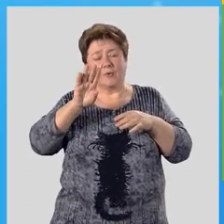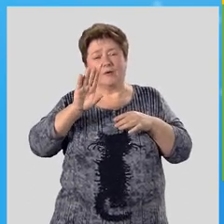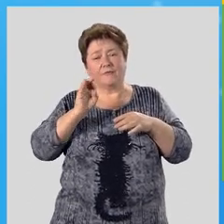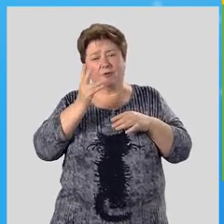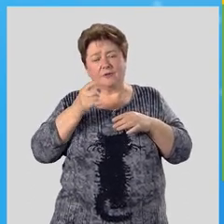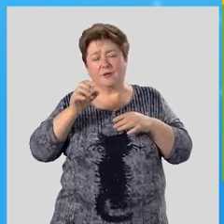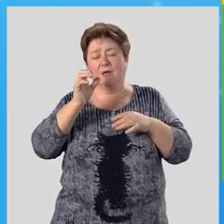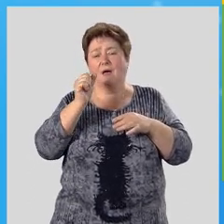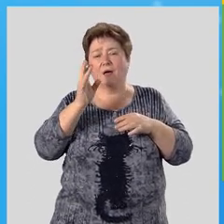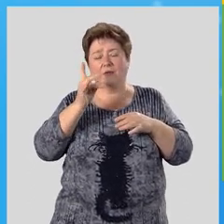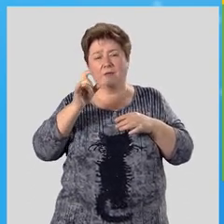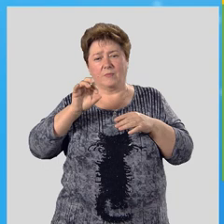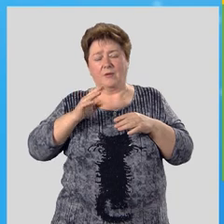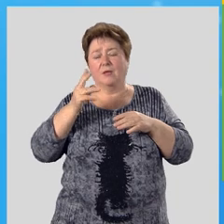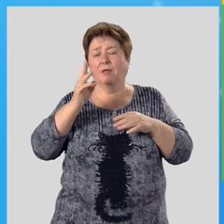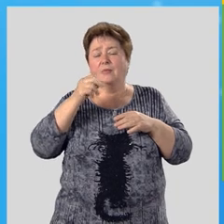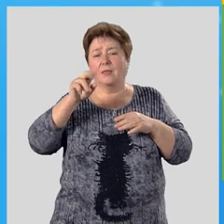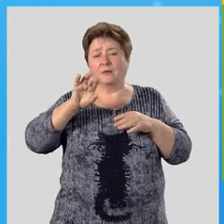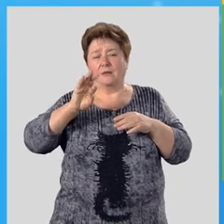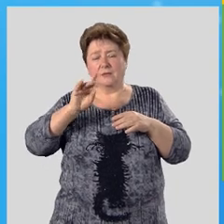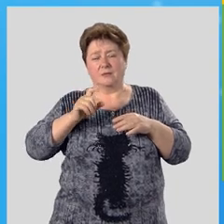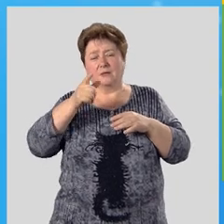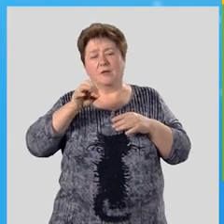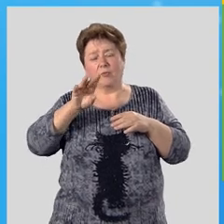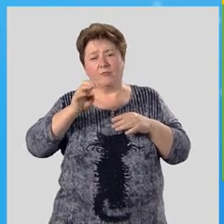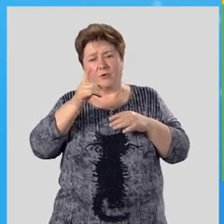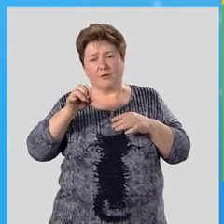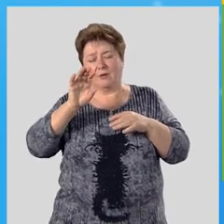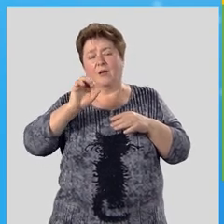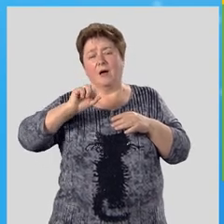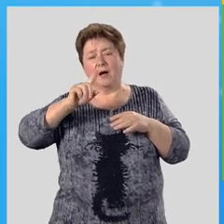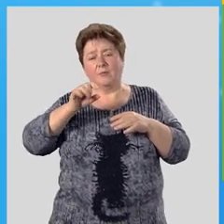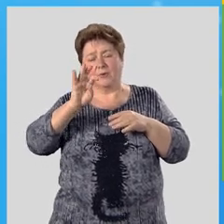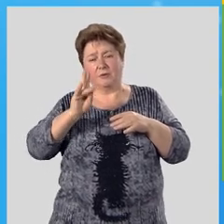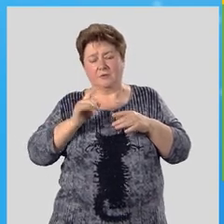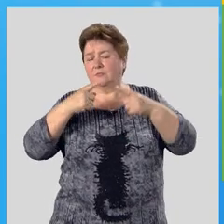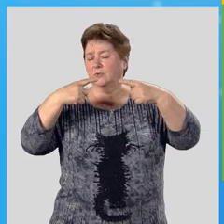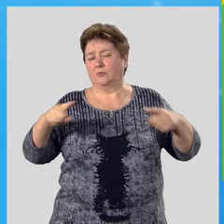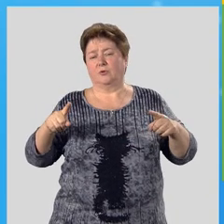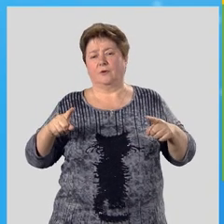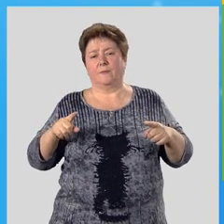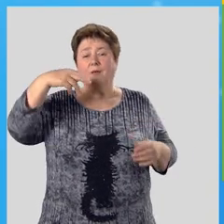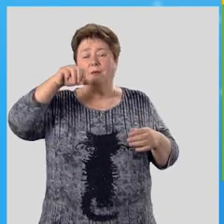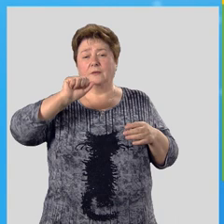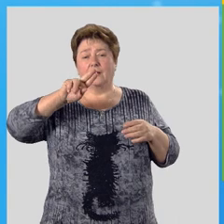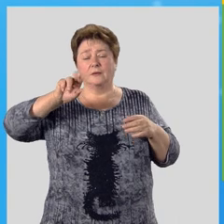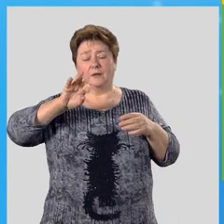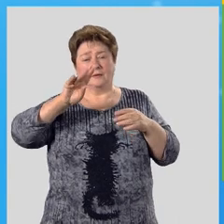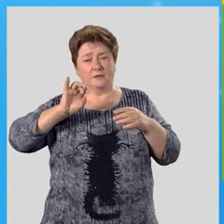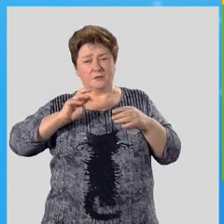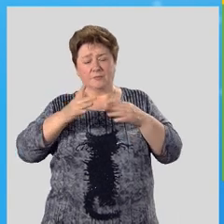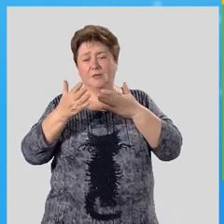Серповидно-клеточная анемия, дальтонизм, гемофилия, альбинизм и другие. Дальтонизм